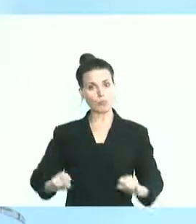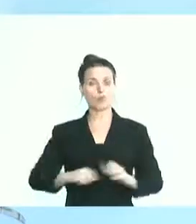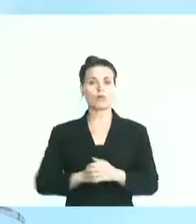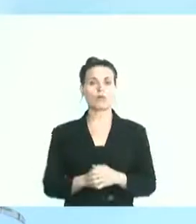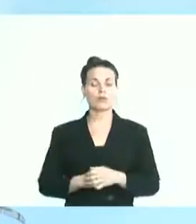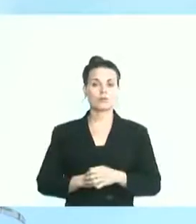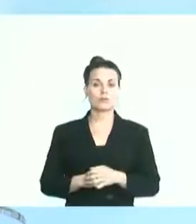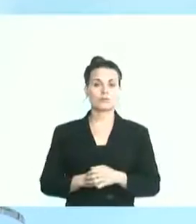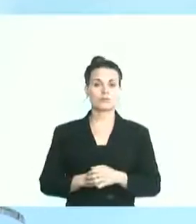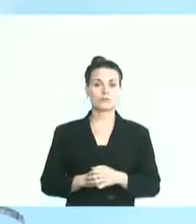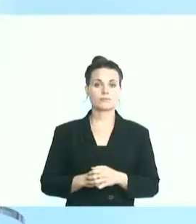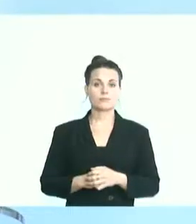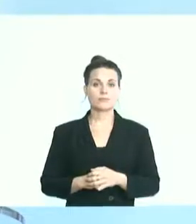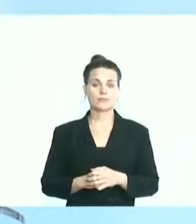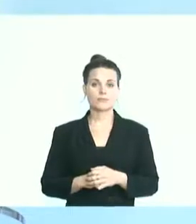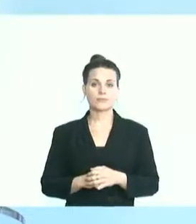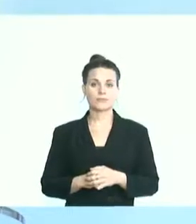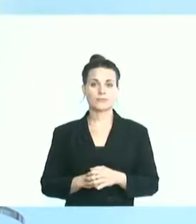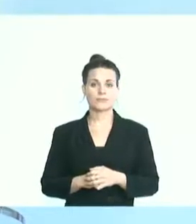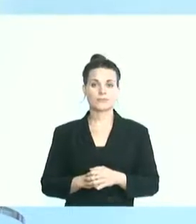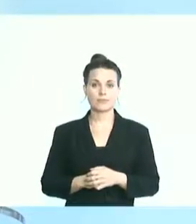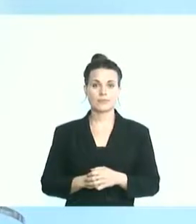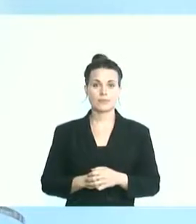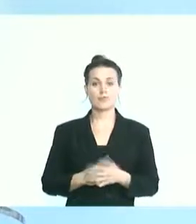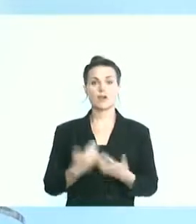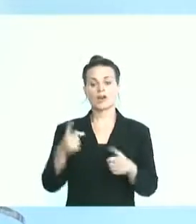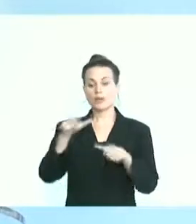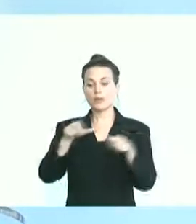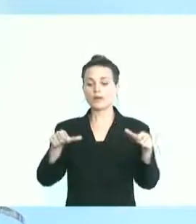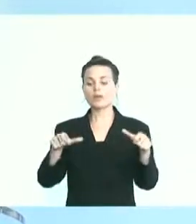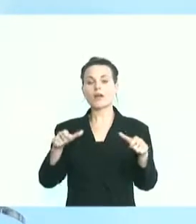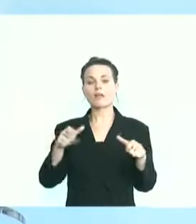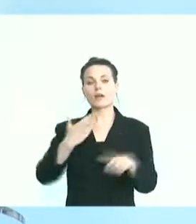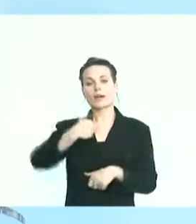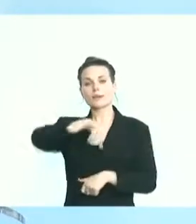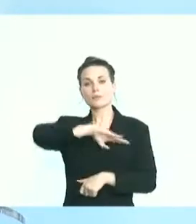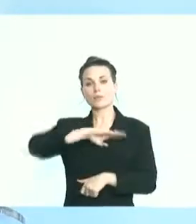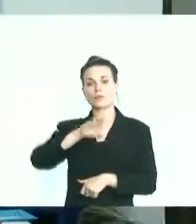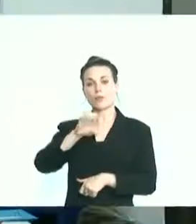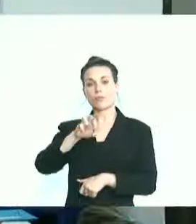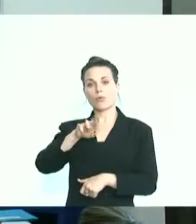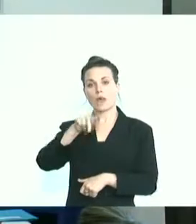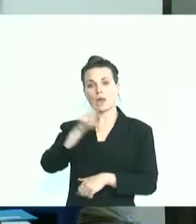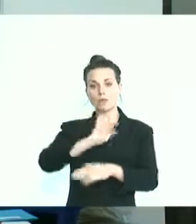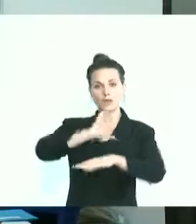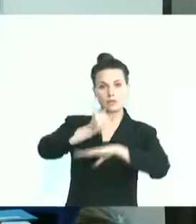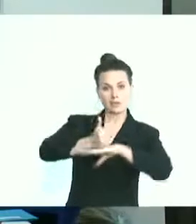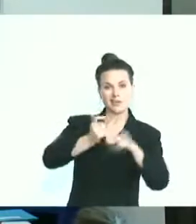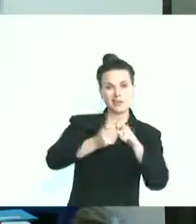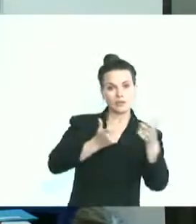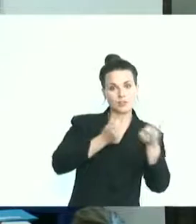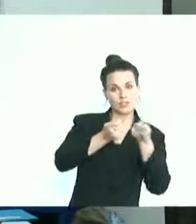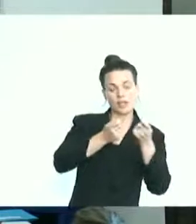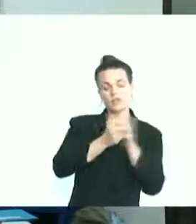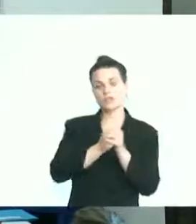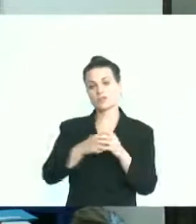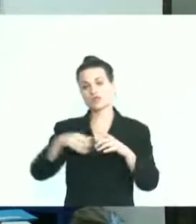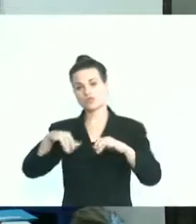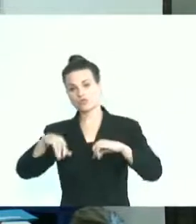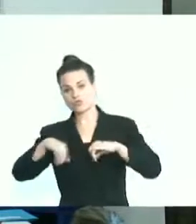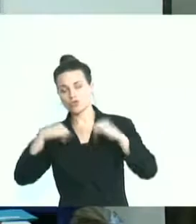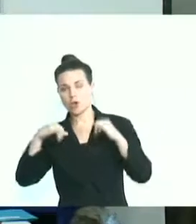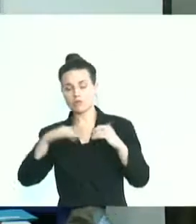nous, ceux qui doivent faire, les responsables des ERP et les autres, les jeunes et les plus anciens, ceux qui sont en situation